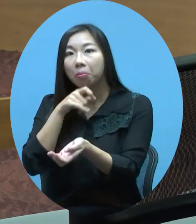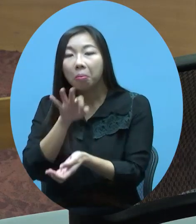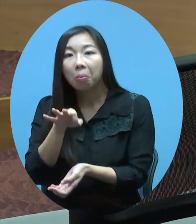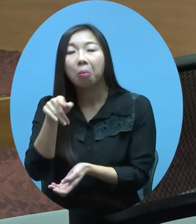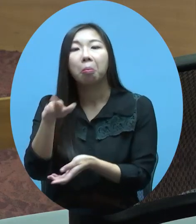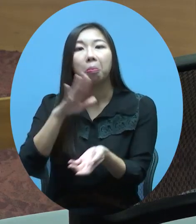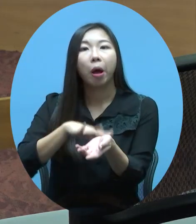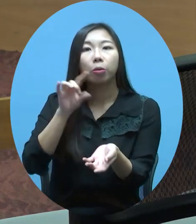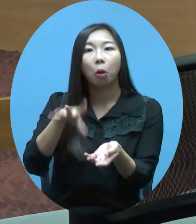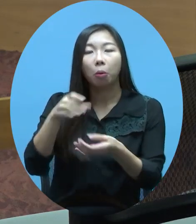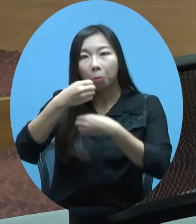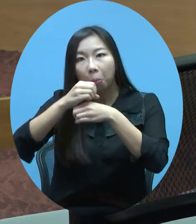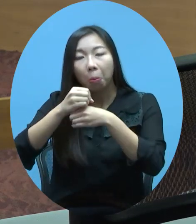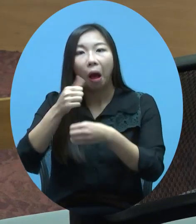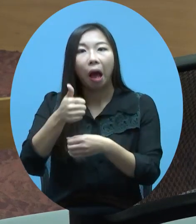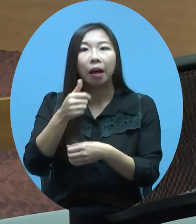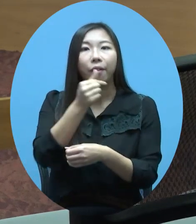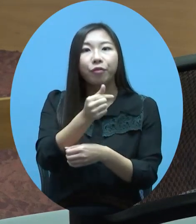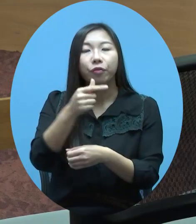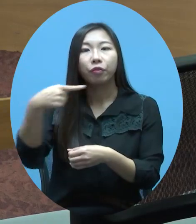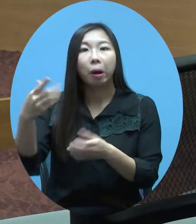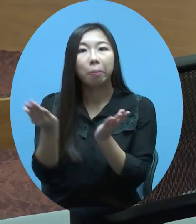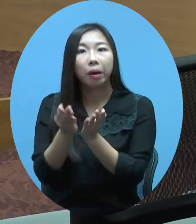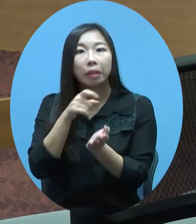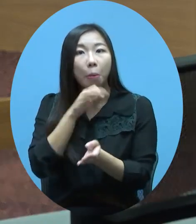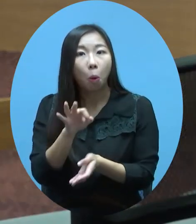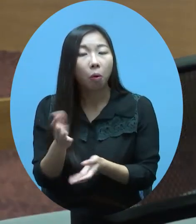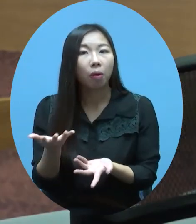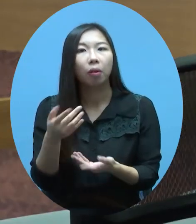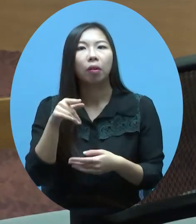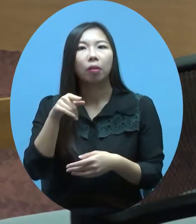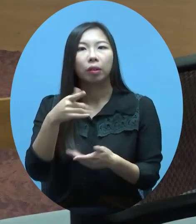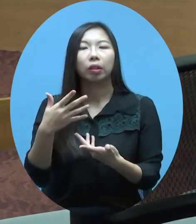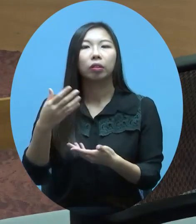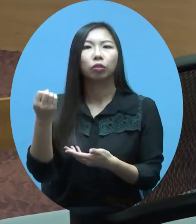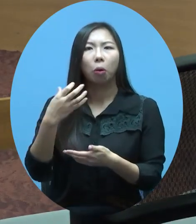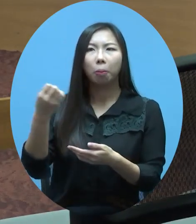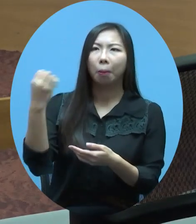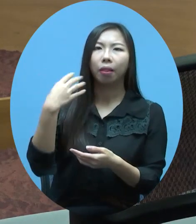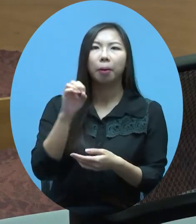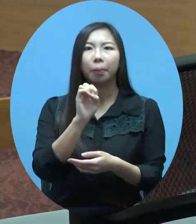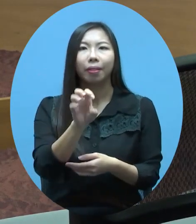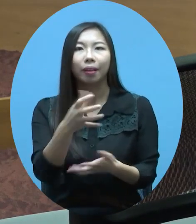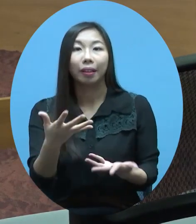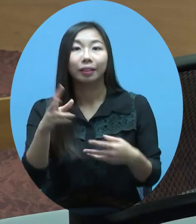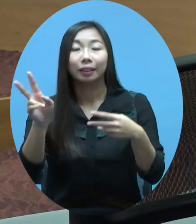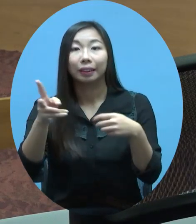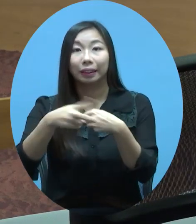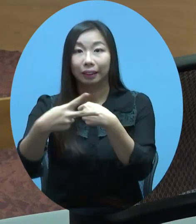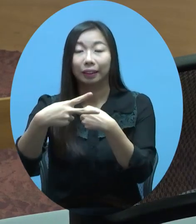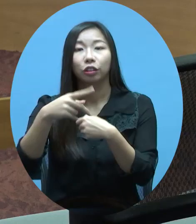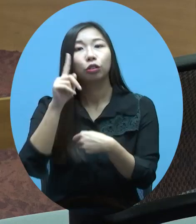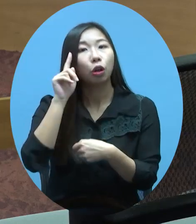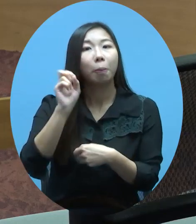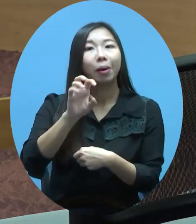冇話呈陰性定係陽性咧？因為我哋之前都有入過 Q 問嘅，咁佢都叫我哋喺度問翻。咁第二條問題咧，想問